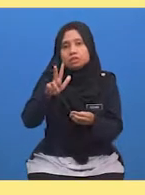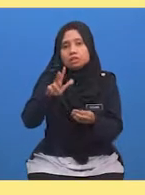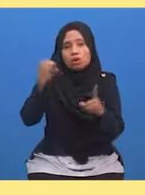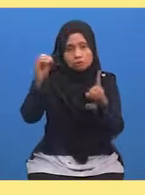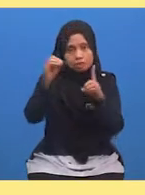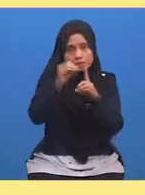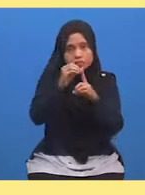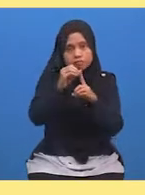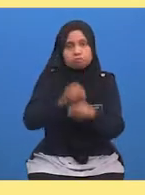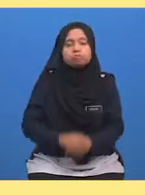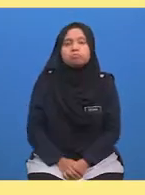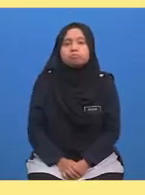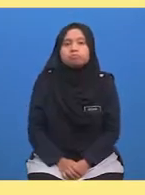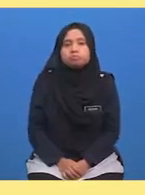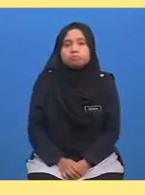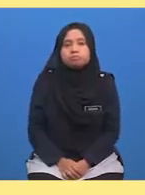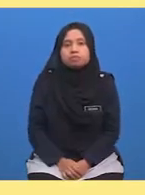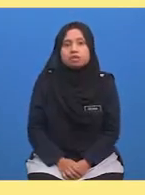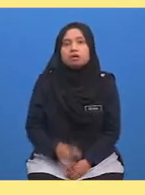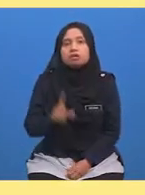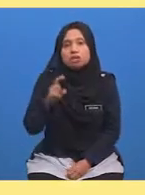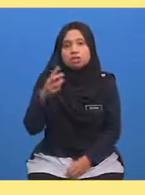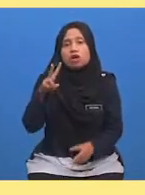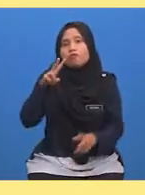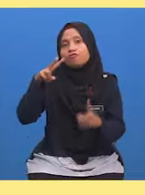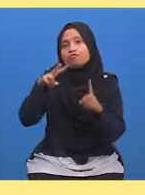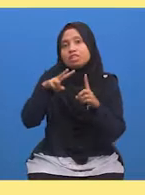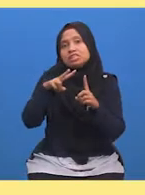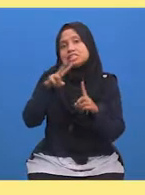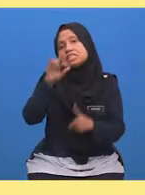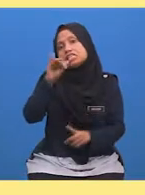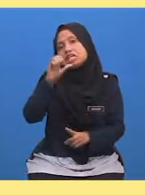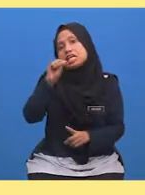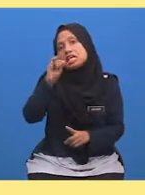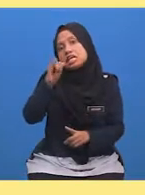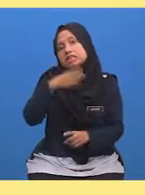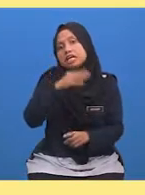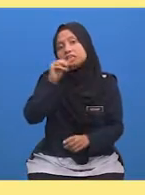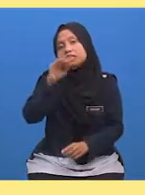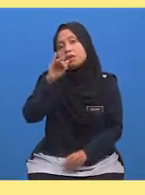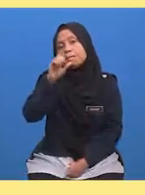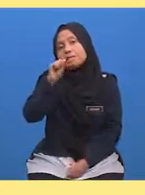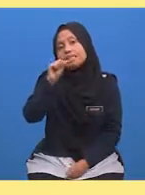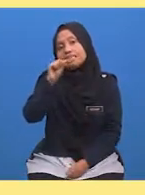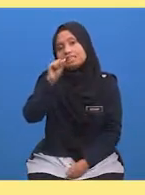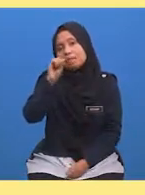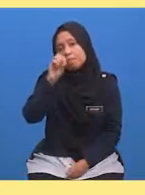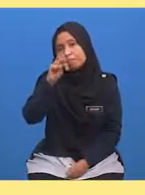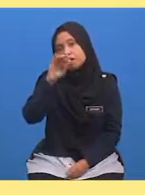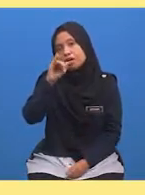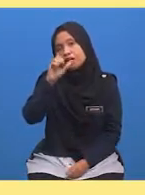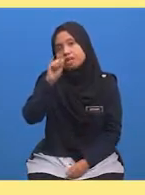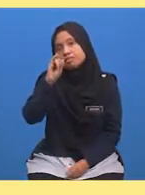objektif, di mana mengandungi visi dan misi syarikat atau perniagaan, matlamat